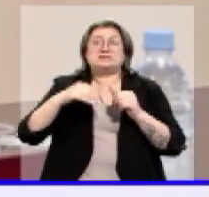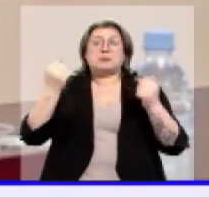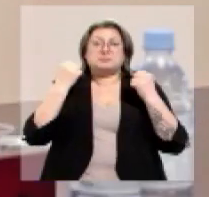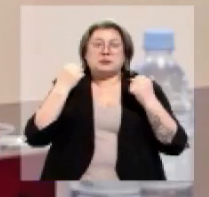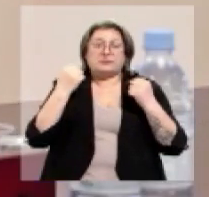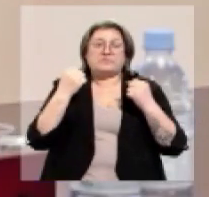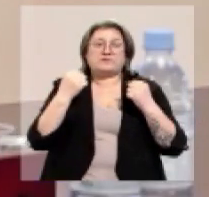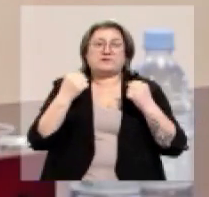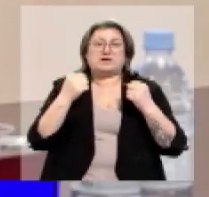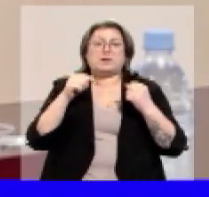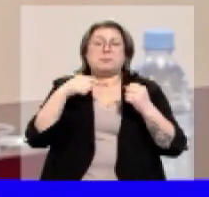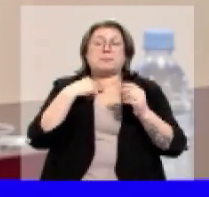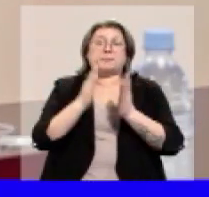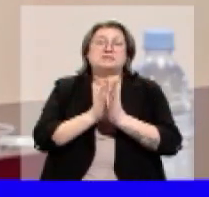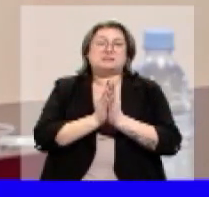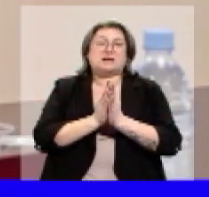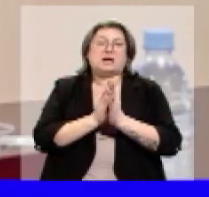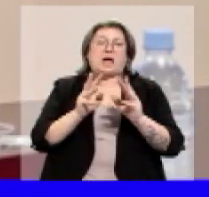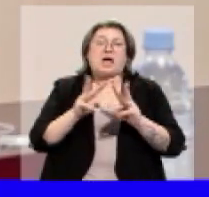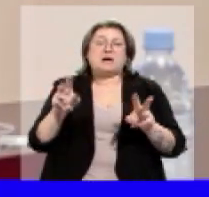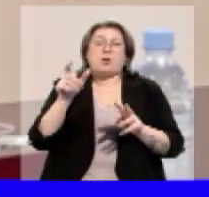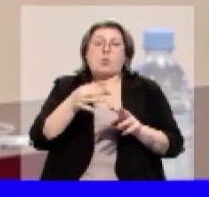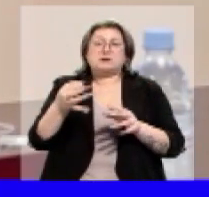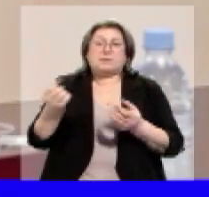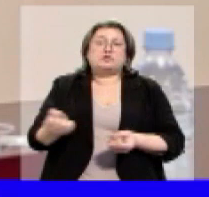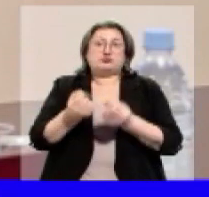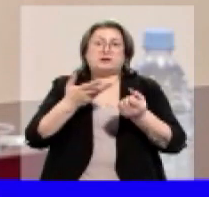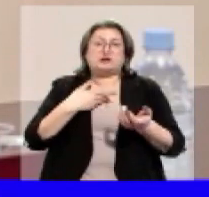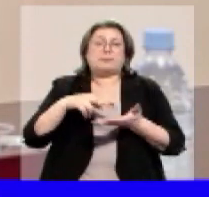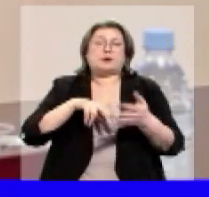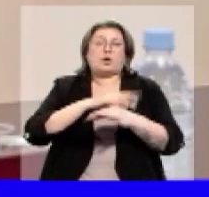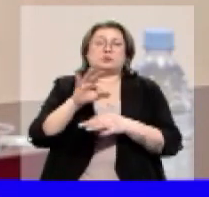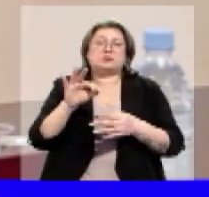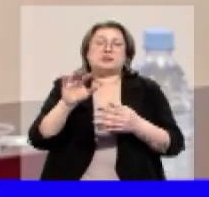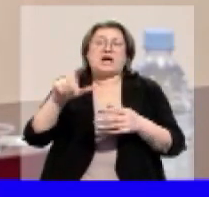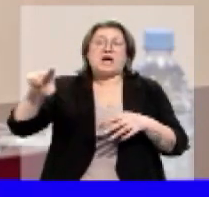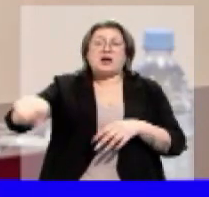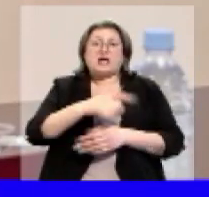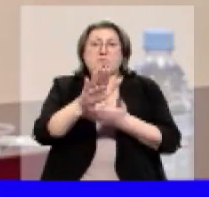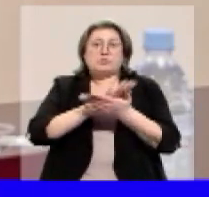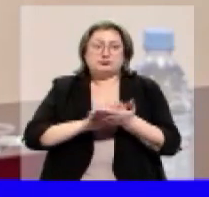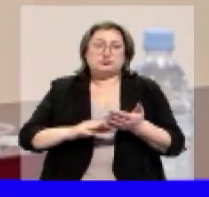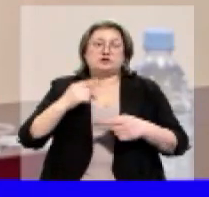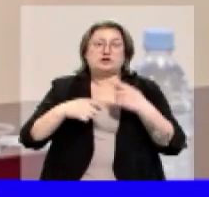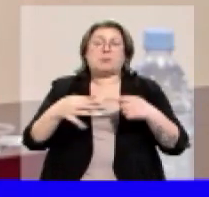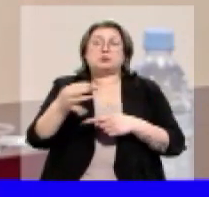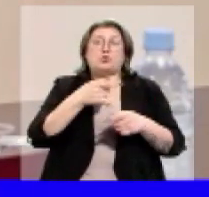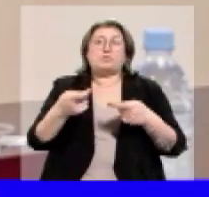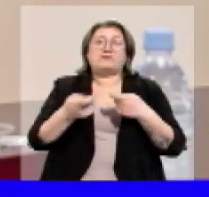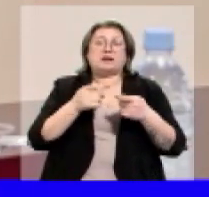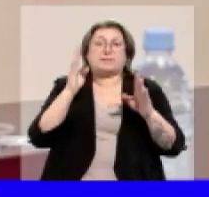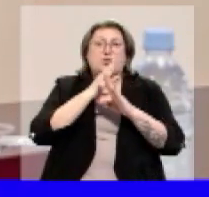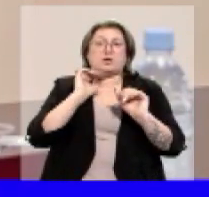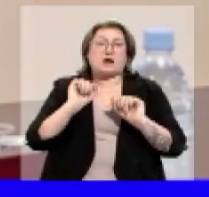пирсы и так далее. Мы попросили аким области поддержать наш проект по очистке русла реки через областное управление